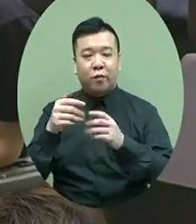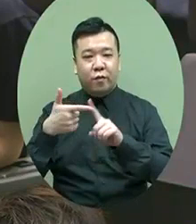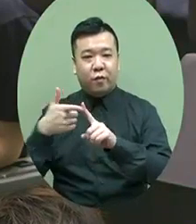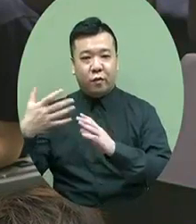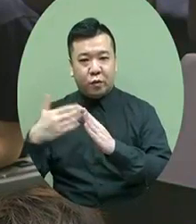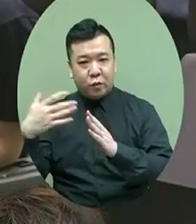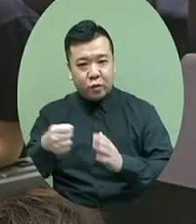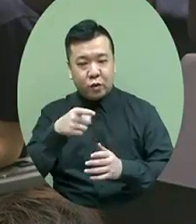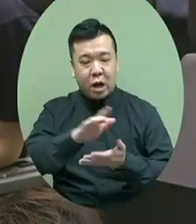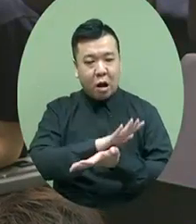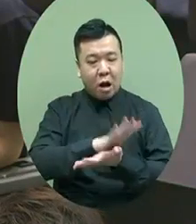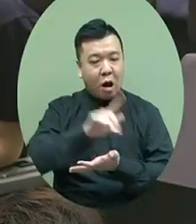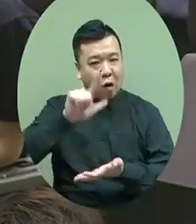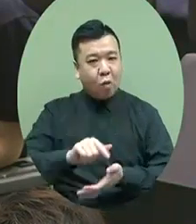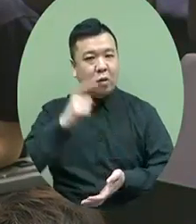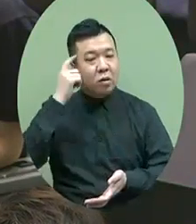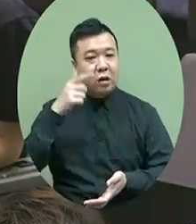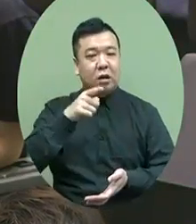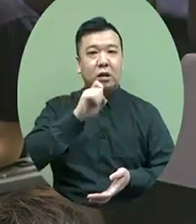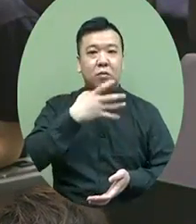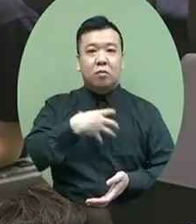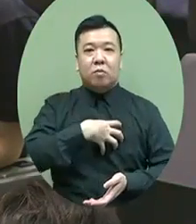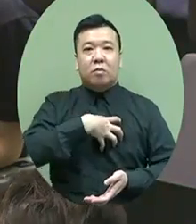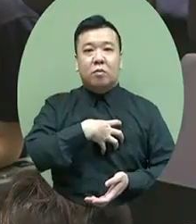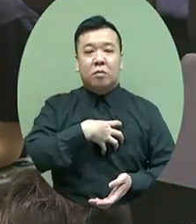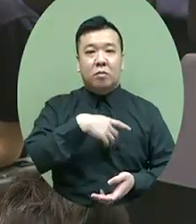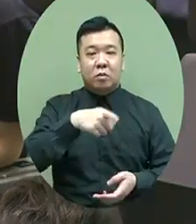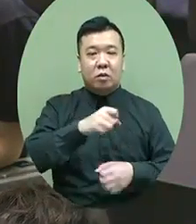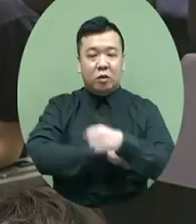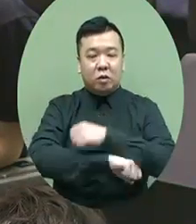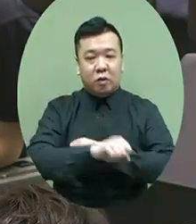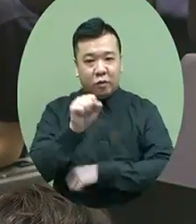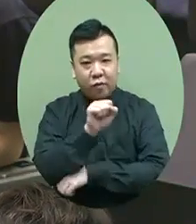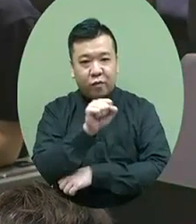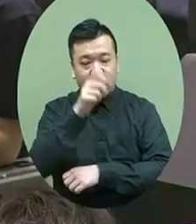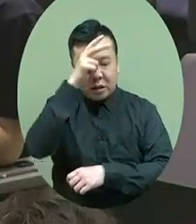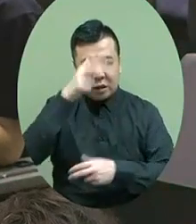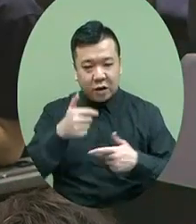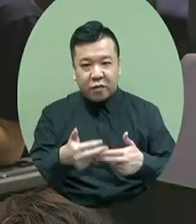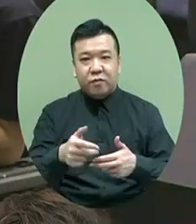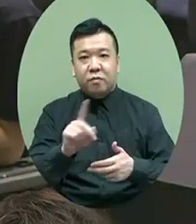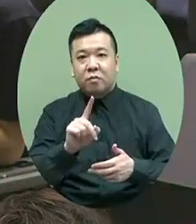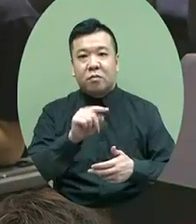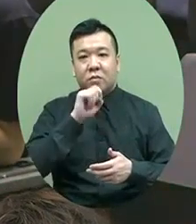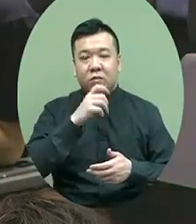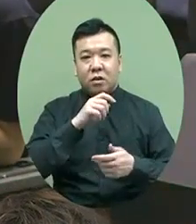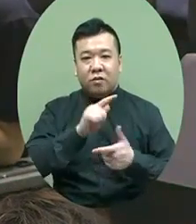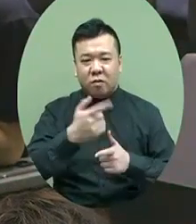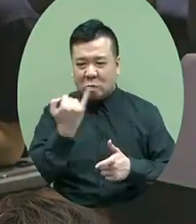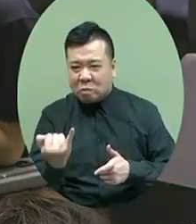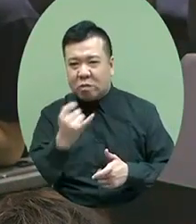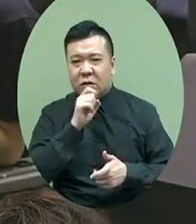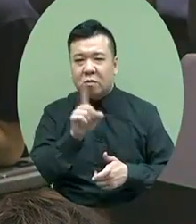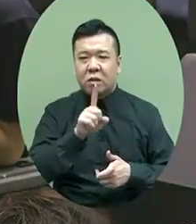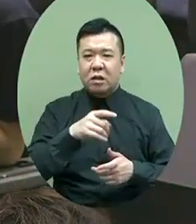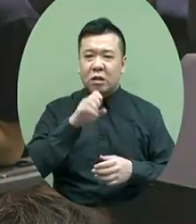係你本人喺呢方面都好有經驗啦。你覺得會唔會覺得喺即係勞福嘅一啲政策度咧，邊啲方面你